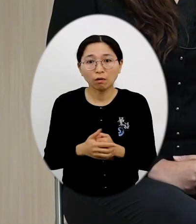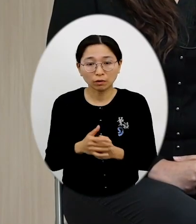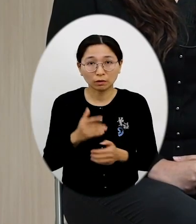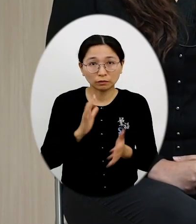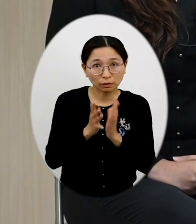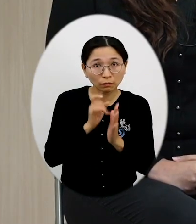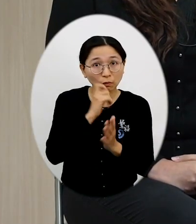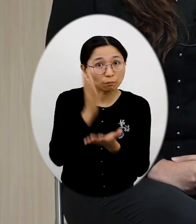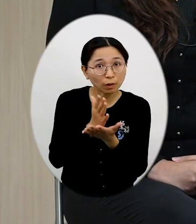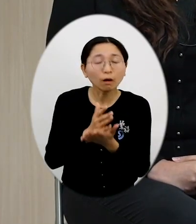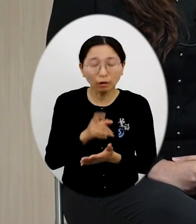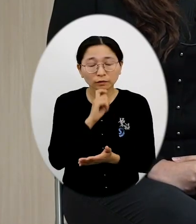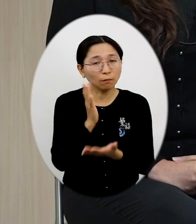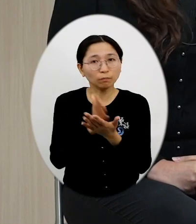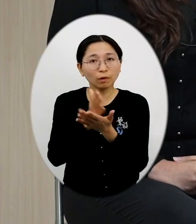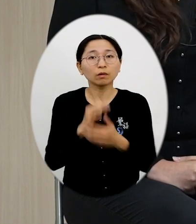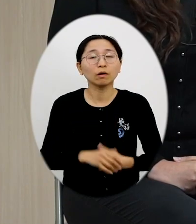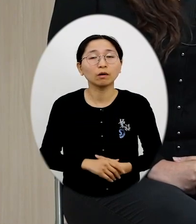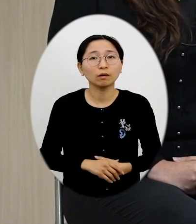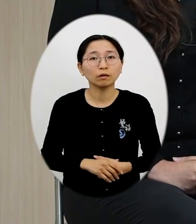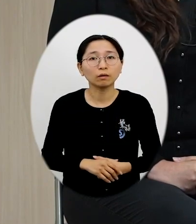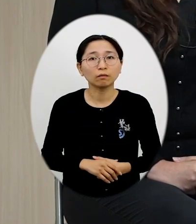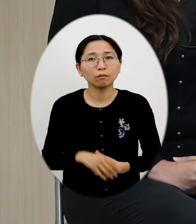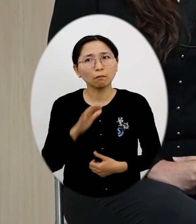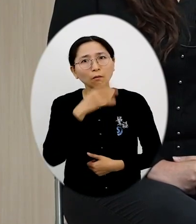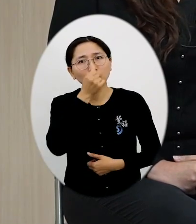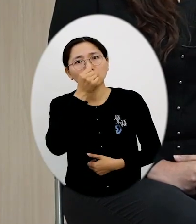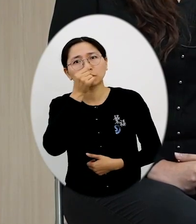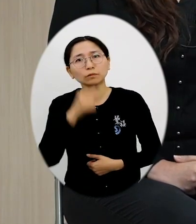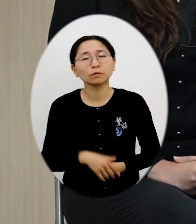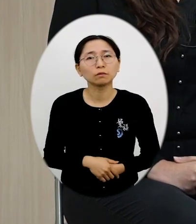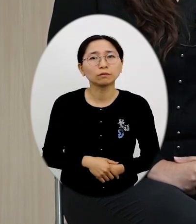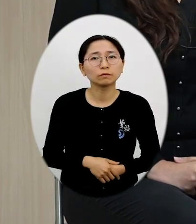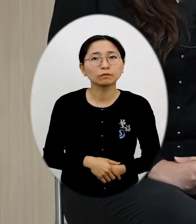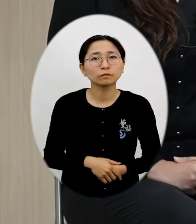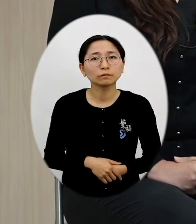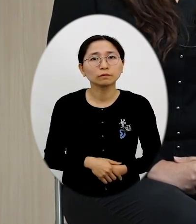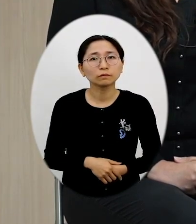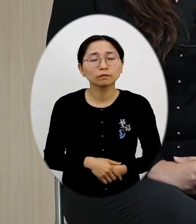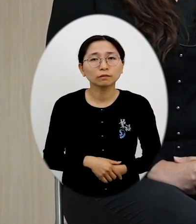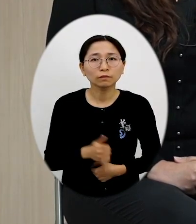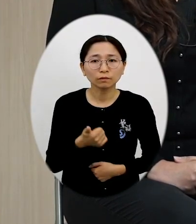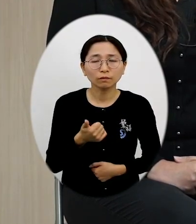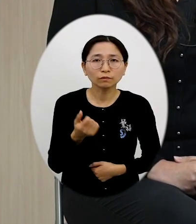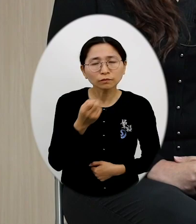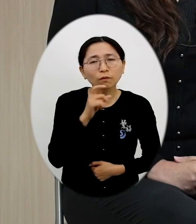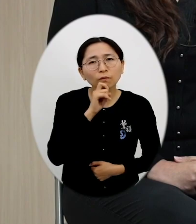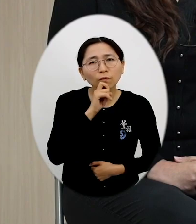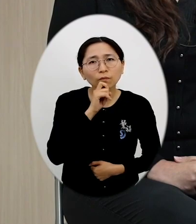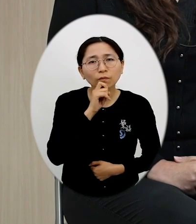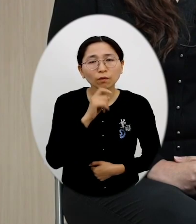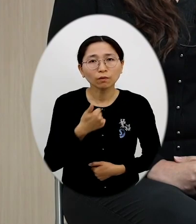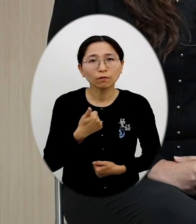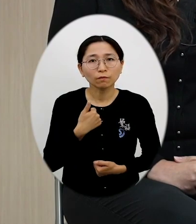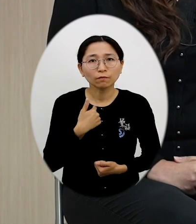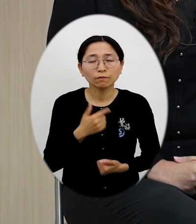一 做出嚟嘅動作都會有分別嘅。 會，當然會有啦。 哦，好得意啊，好得意啊咁。除了呢度之外